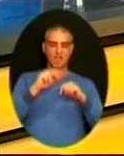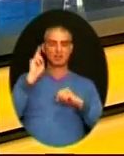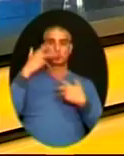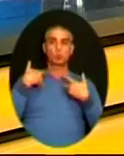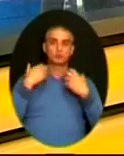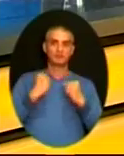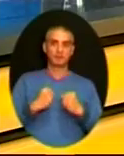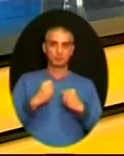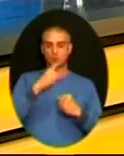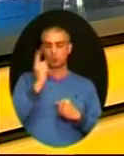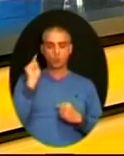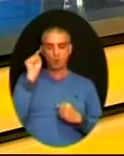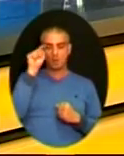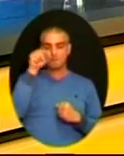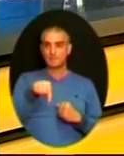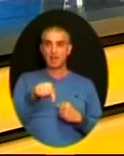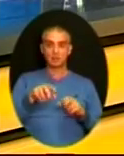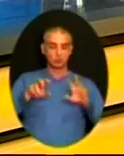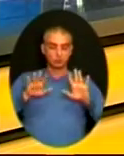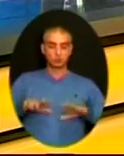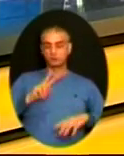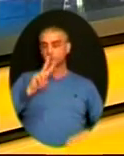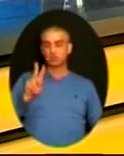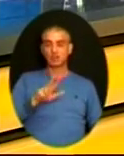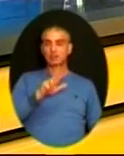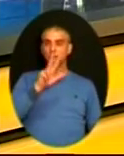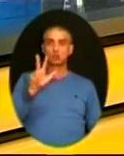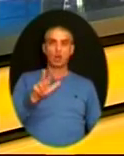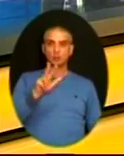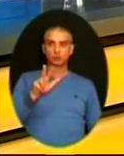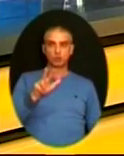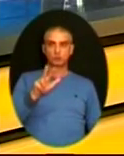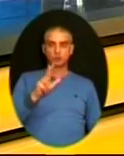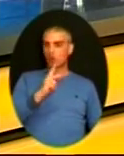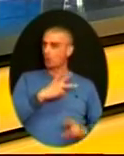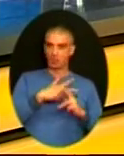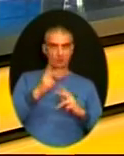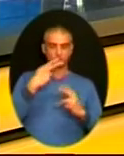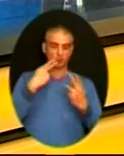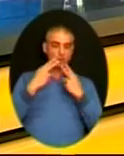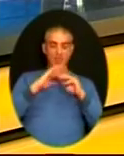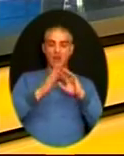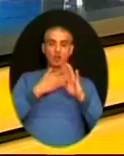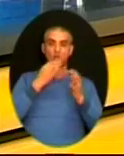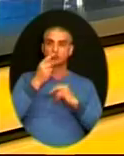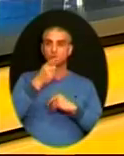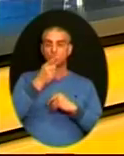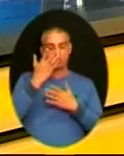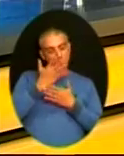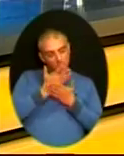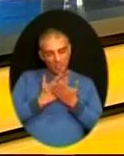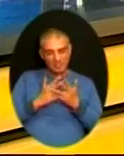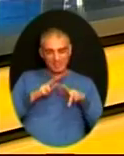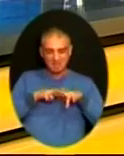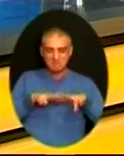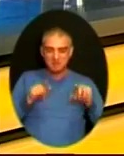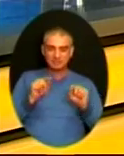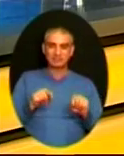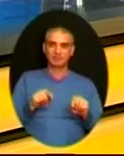וביטחון. הוא מגיע לשם, יושב שעתיים, שלוש, לא רק שהוא ענה על כל שאלות, הוא מנתח